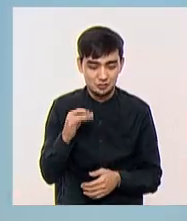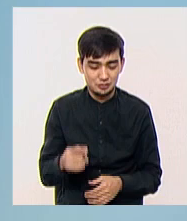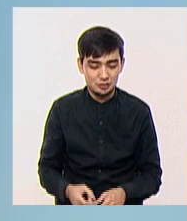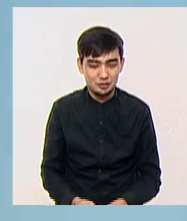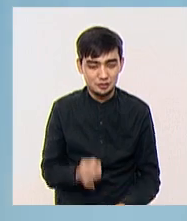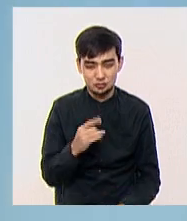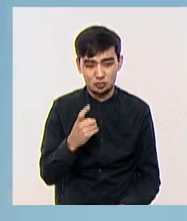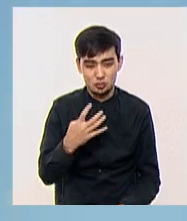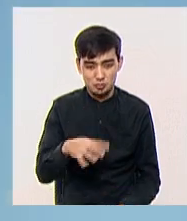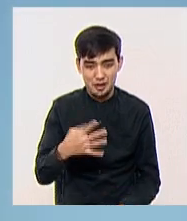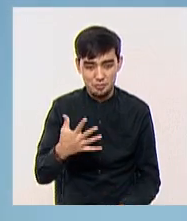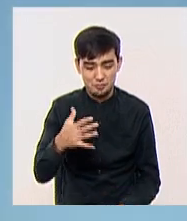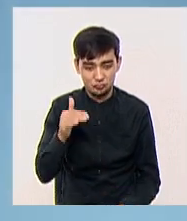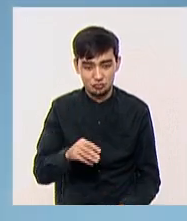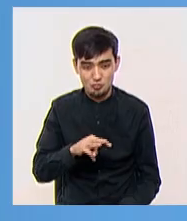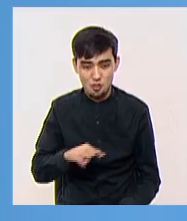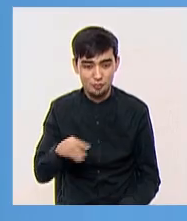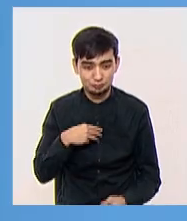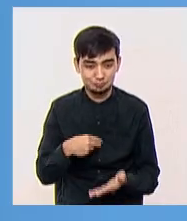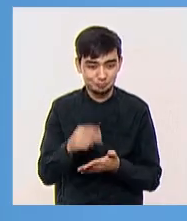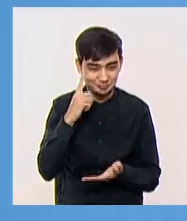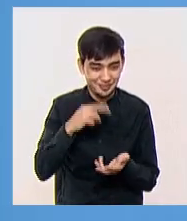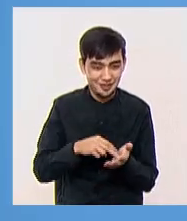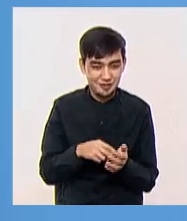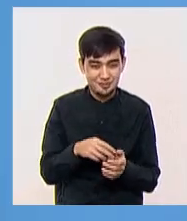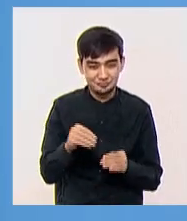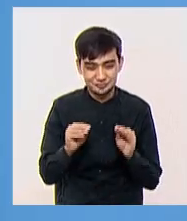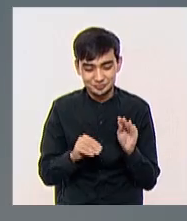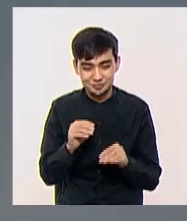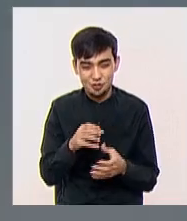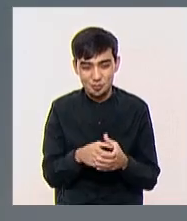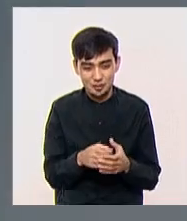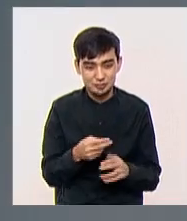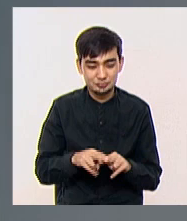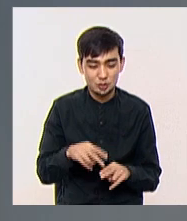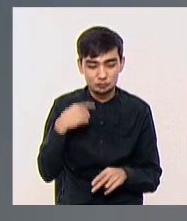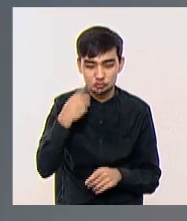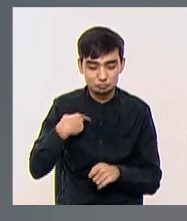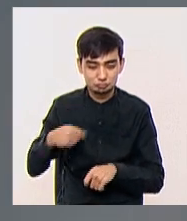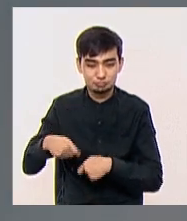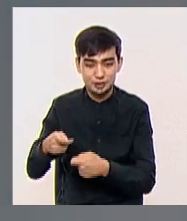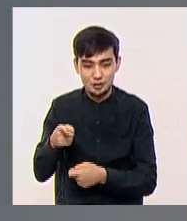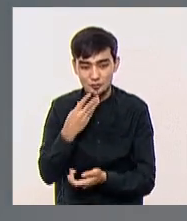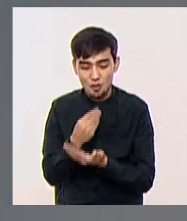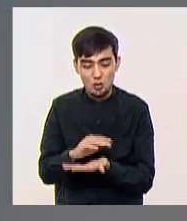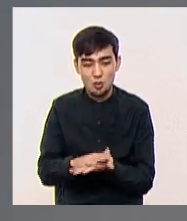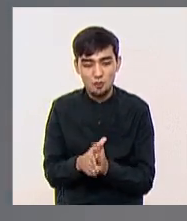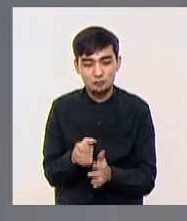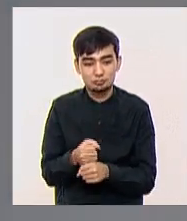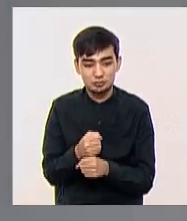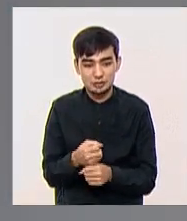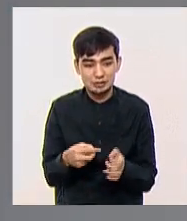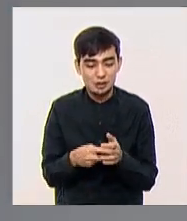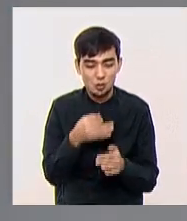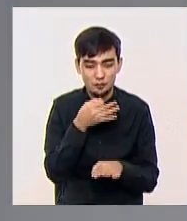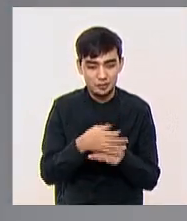Яғни 145 миллион теңгенің жобасын алған Балқыту компаниясы жұмысын жеке кәсіпкерге берген, ал ол өзара келіскен бағасын